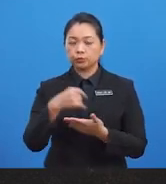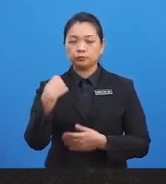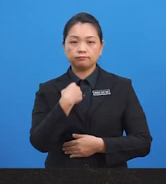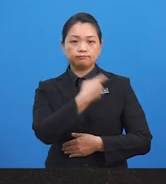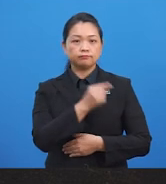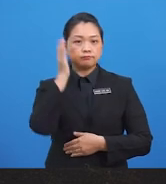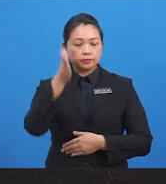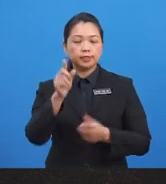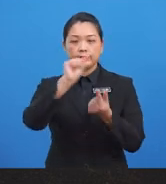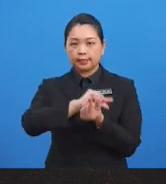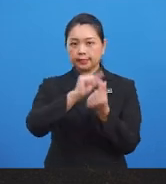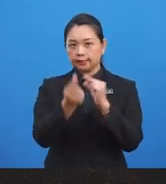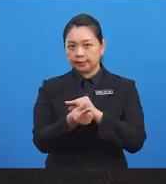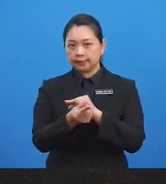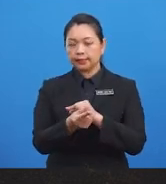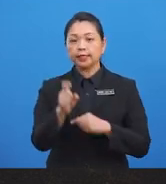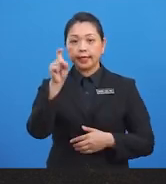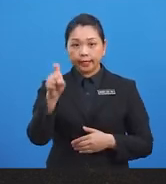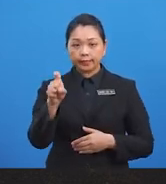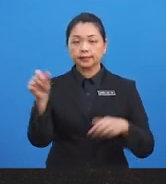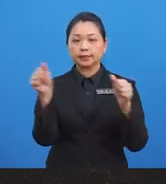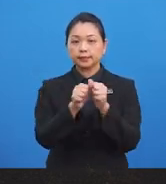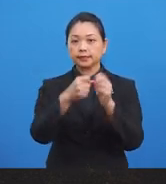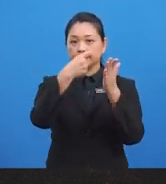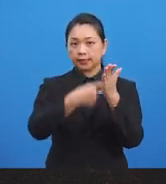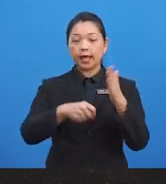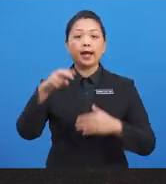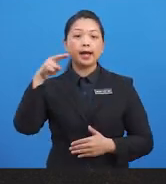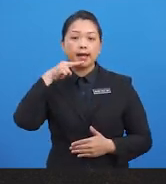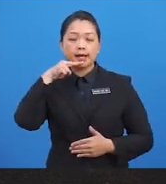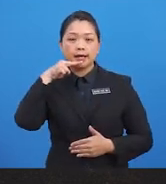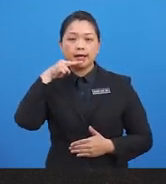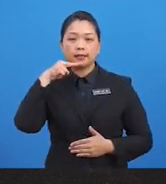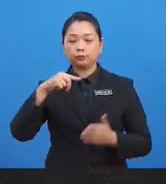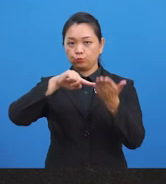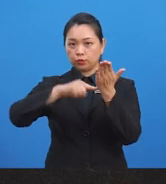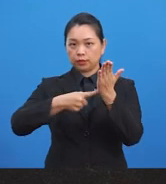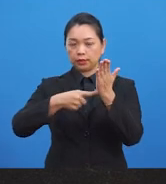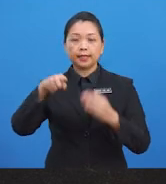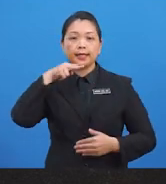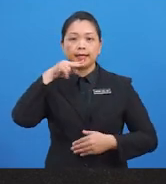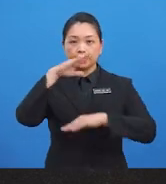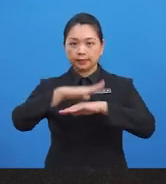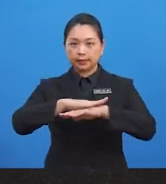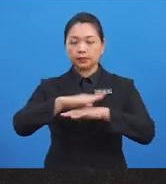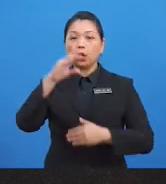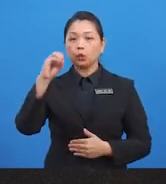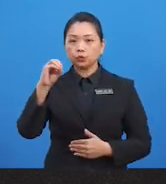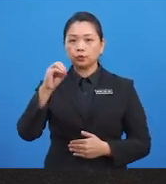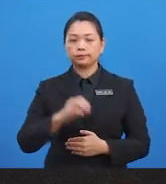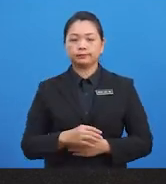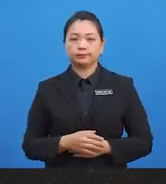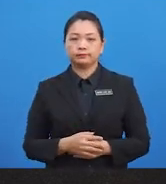Seterusnya, kita akan gantikan nilai x dengan nilai had bermula dengan had atas,